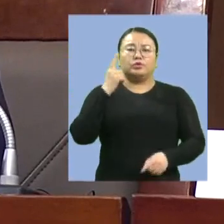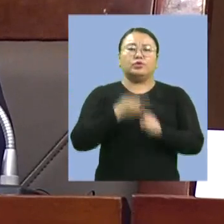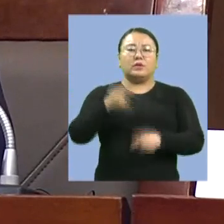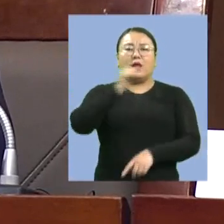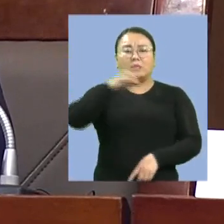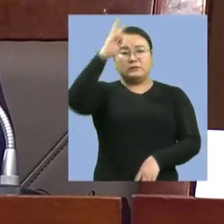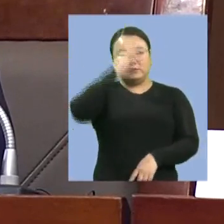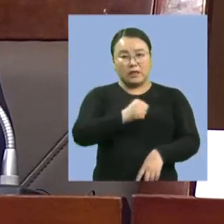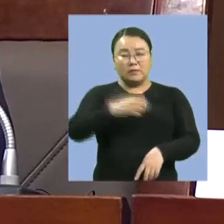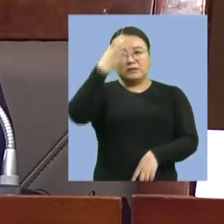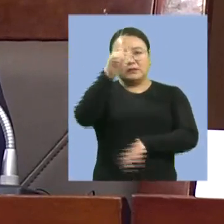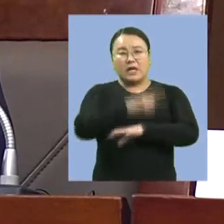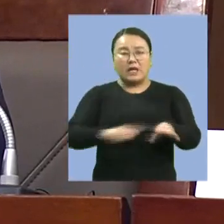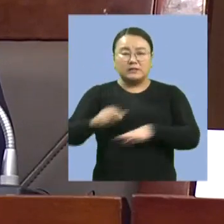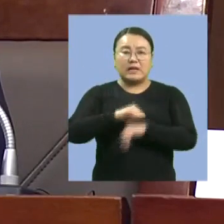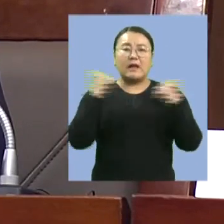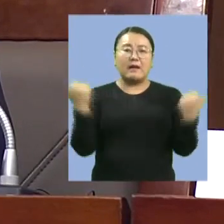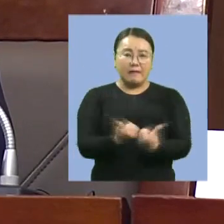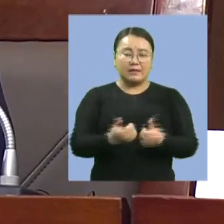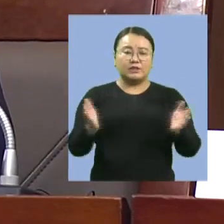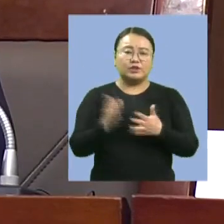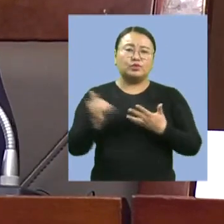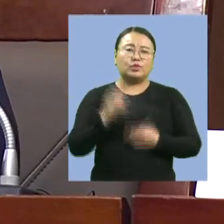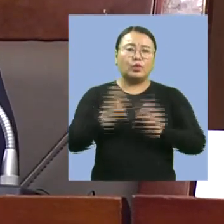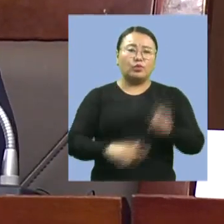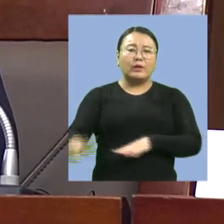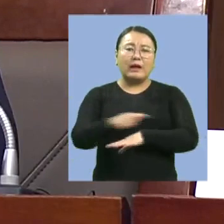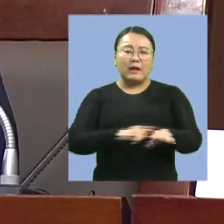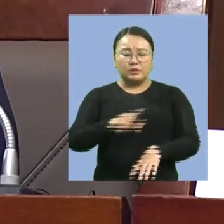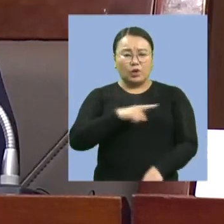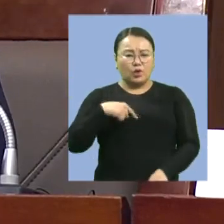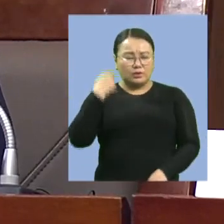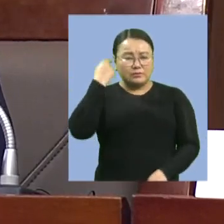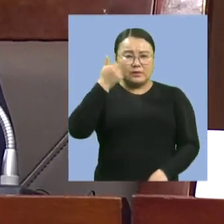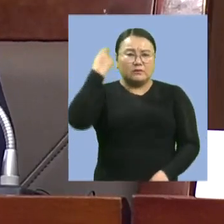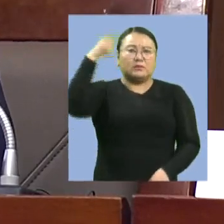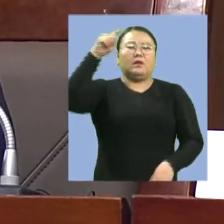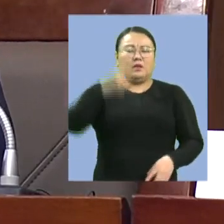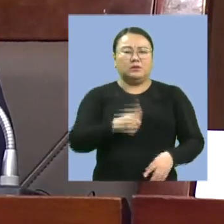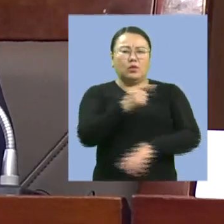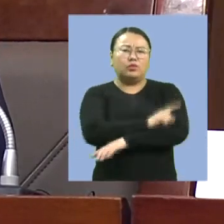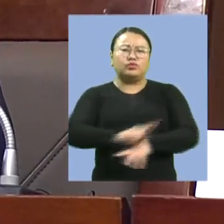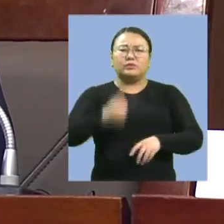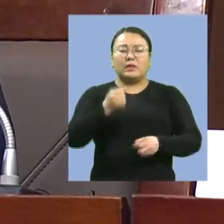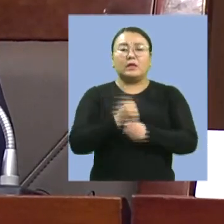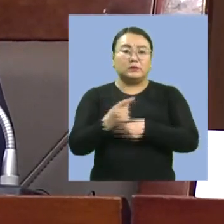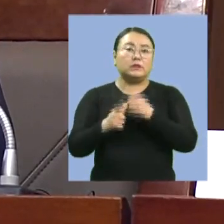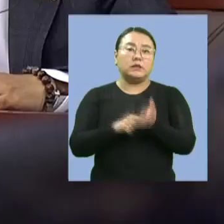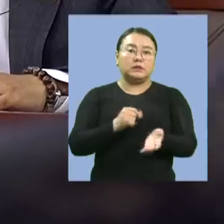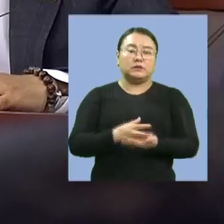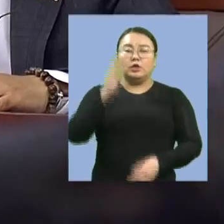хөдөө аж ахуйн үйлдвэр яам засгийн газар хэрэгжүүлэх чагаанлаг жижиг дунд үйлдвэрлэлийн газар санаачлагтай өр нөлөөтэй ажиллах